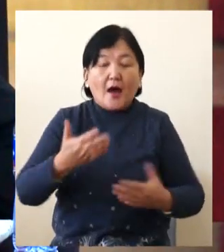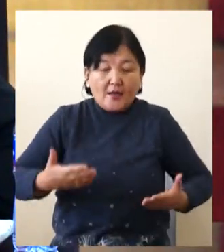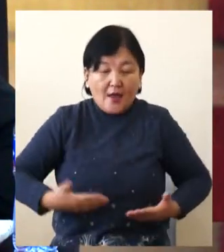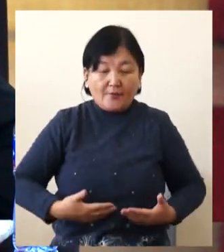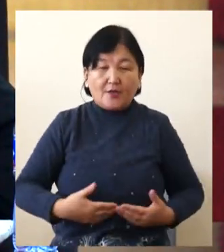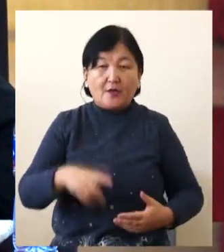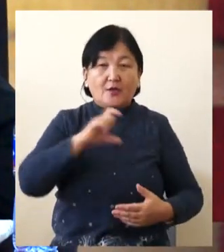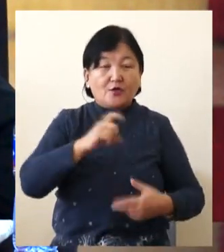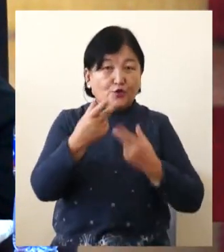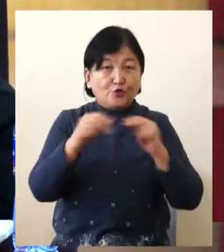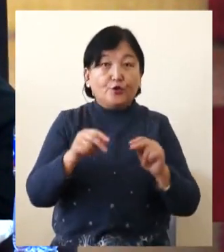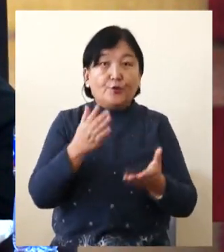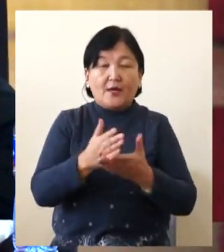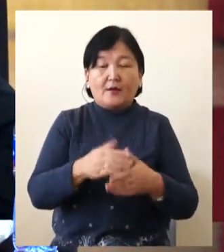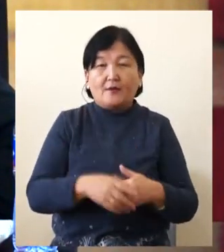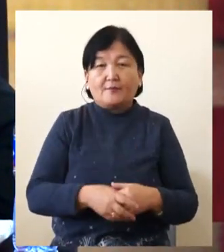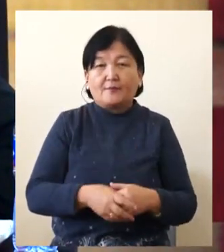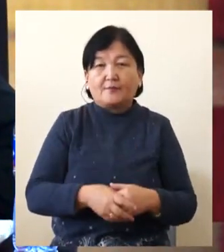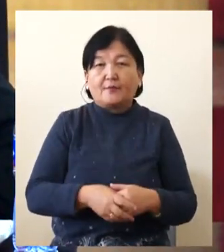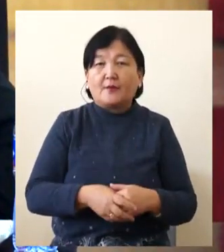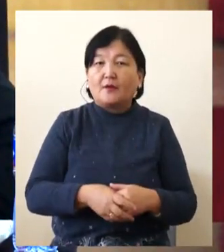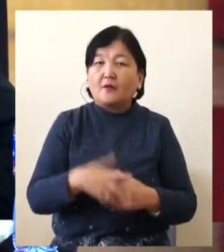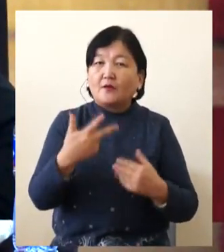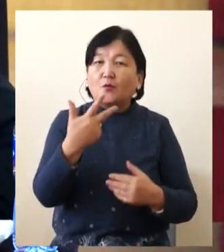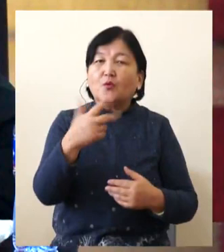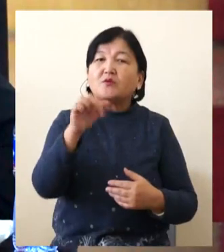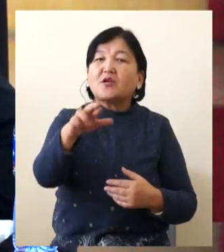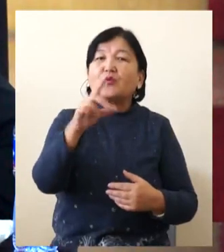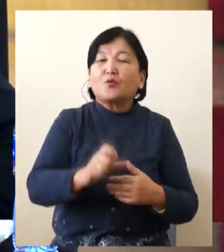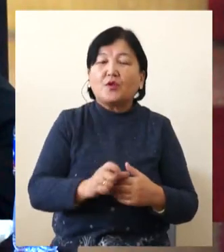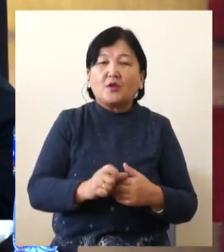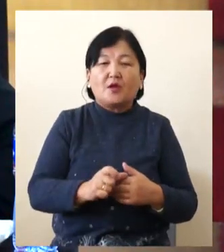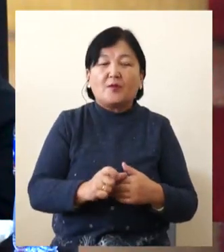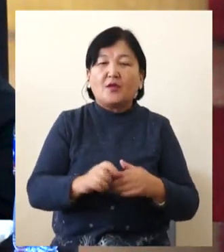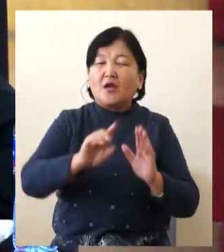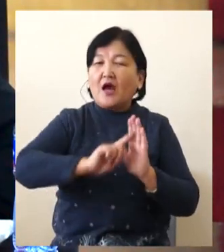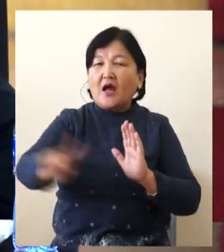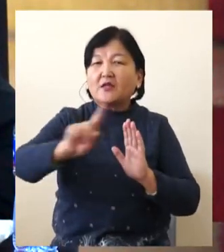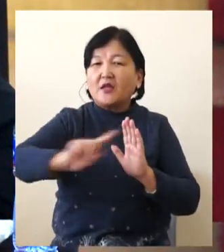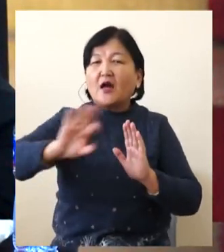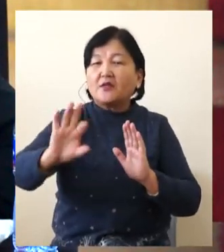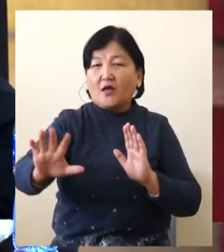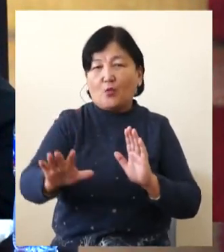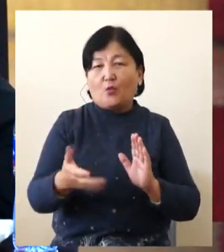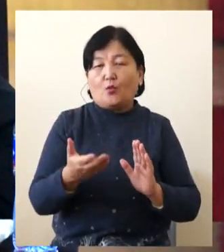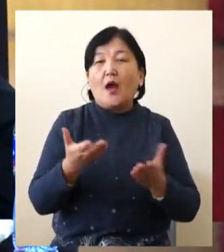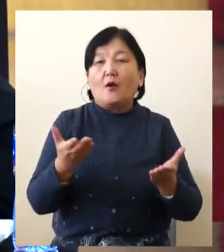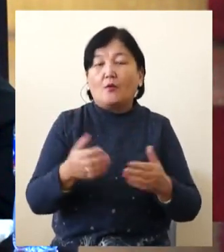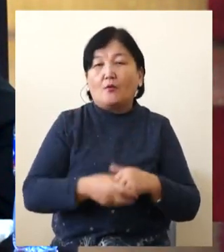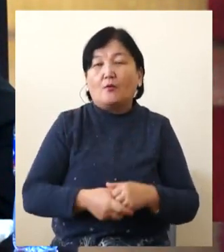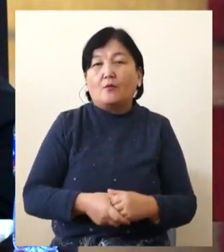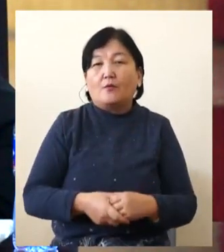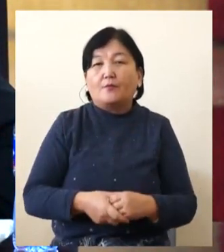хаан юу хийх нь бүрэн эрхчлээ. Тэгээ хэдэр 3 сая мөртлөнгөө хүмүүс алдаад явах уугүй. Юу нь яхаараа